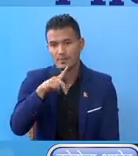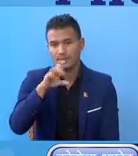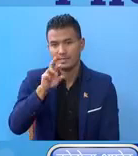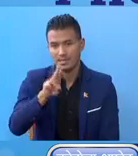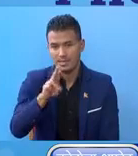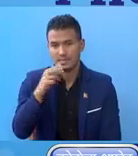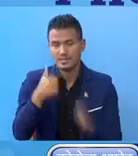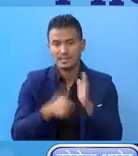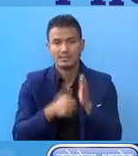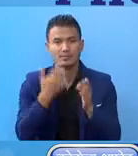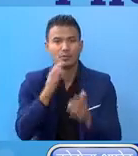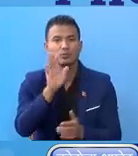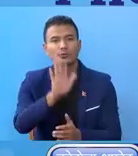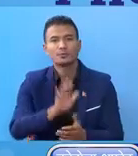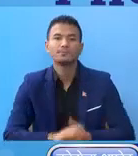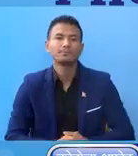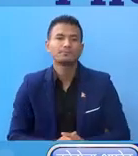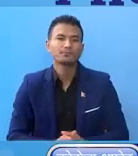पिसिआर टेस्ट भएको छ।